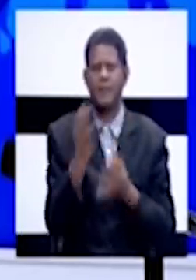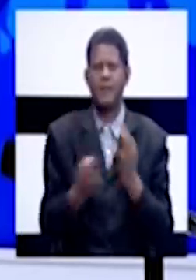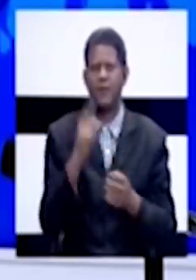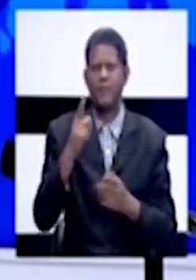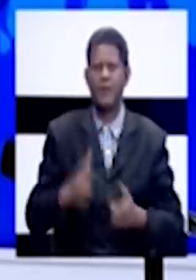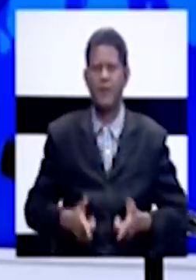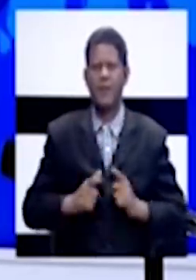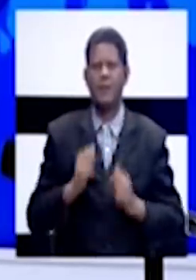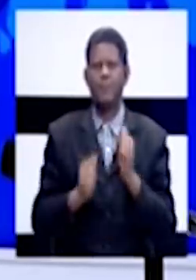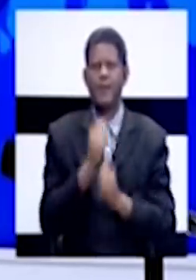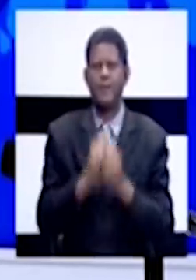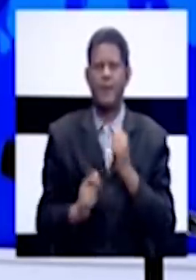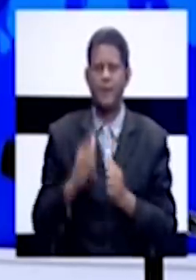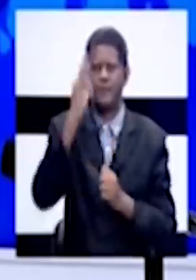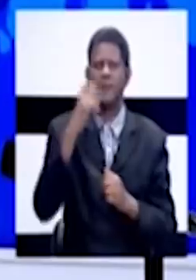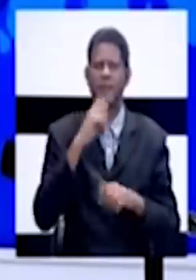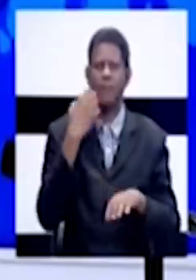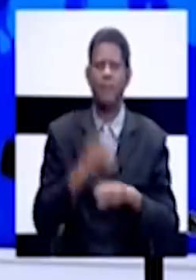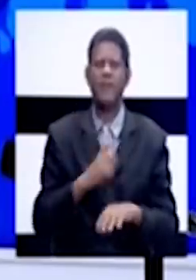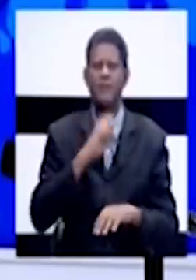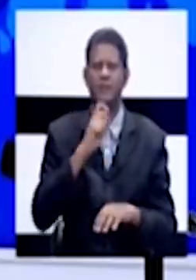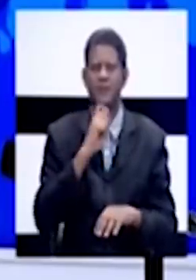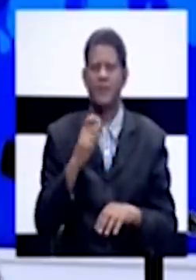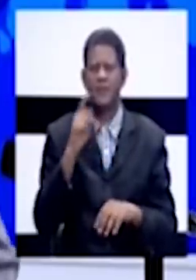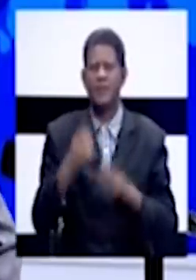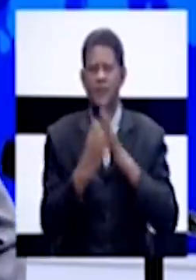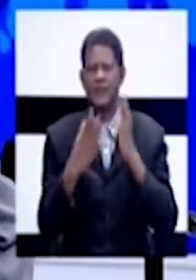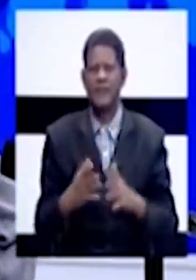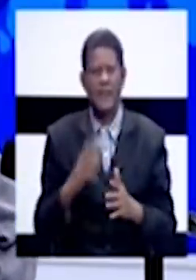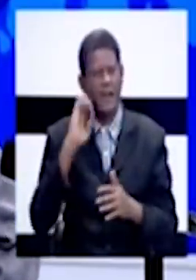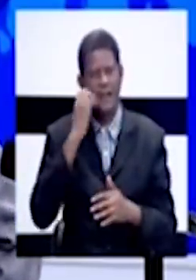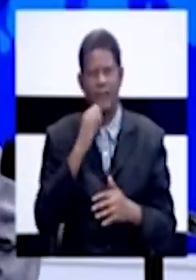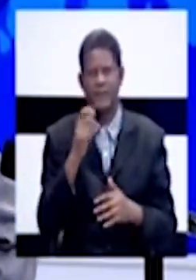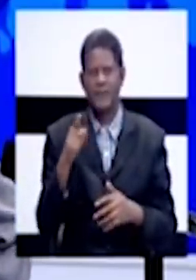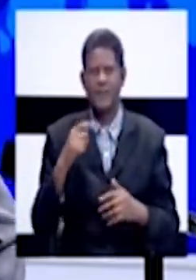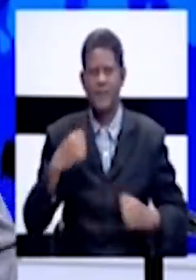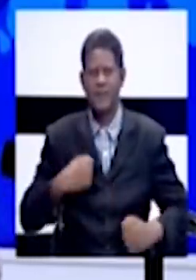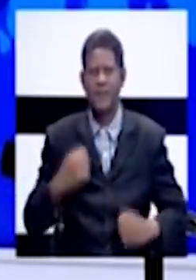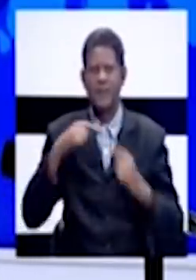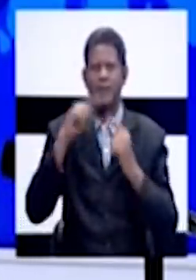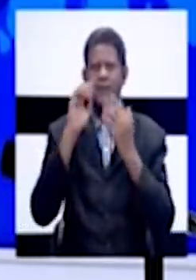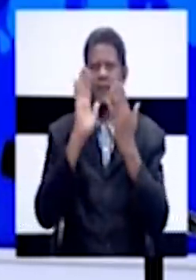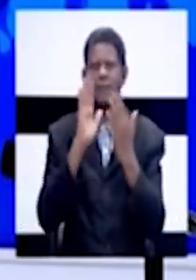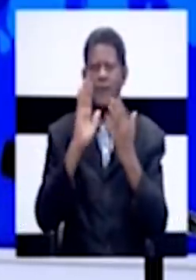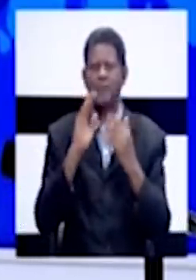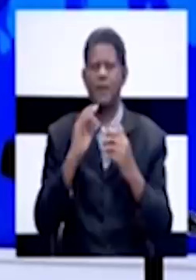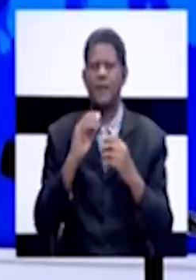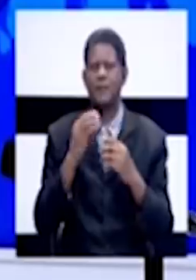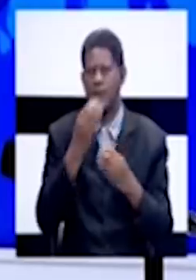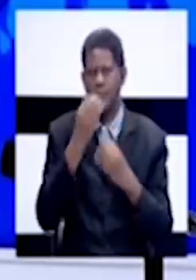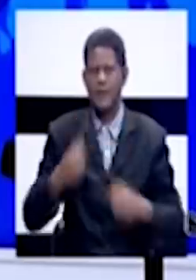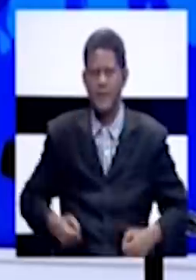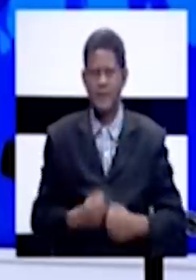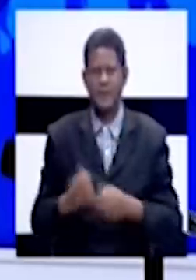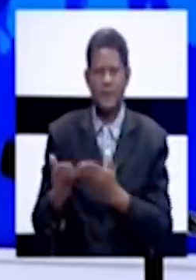ነበርቲ ብደብዳብ ነፈርትን ከቢድ ብረትን እቶም ፋሽታውያን ኣይንስኮንን ነቲ ሰራዊት ክሳብ ቅድመ ግንባር ብምኻድ ዕጥቅን ስንቅን